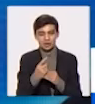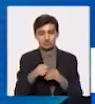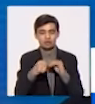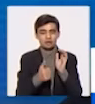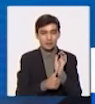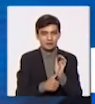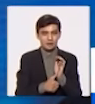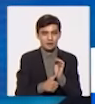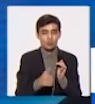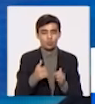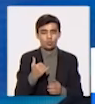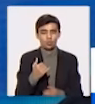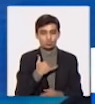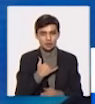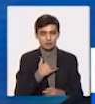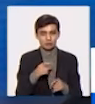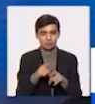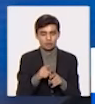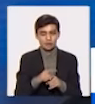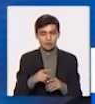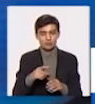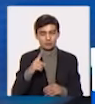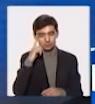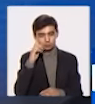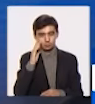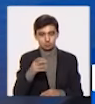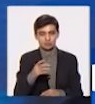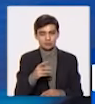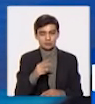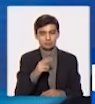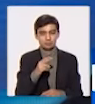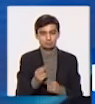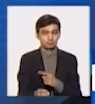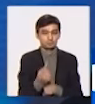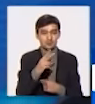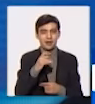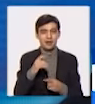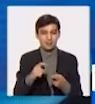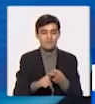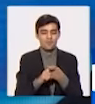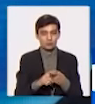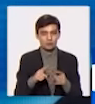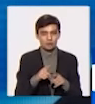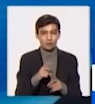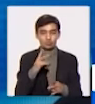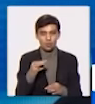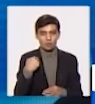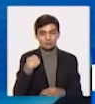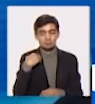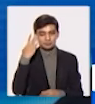11-16 у нас должен быть все же наконец-то вот появиться коронавирус в стране. Но это